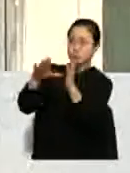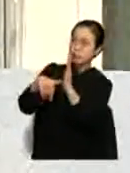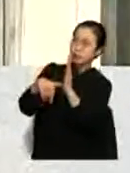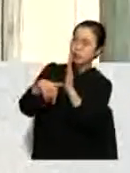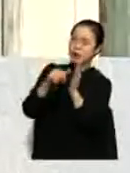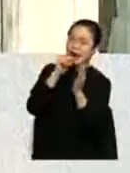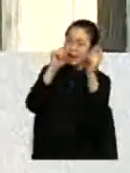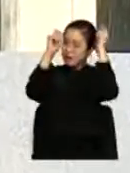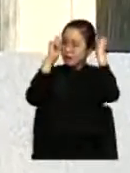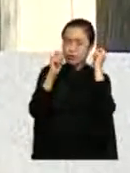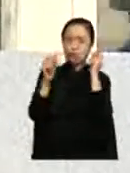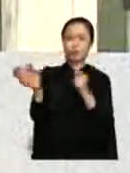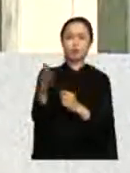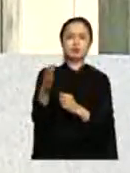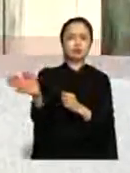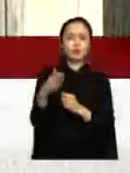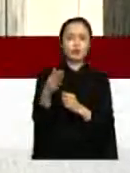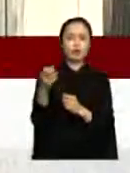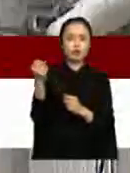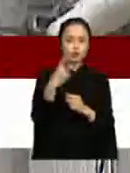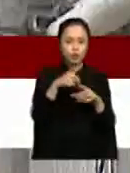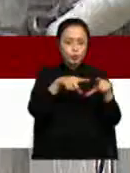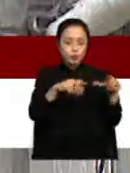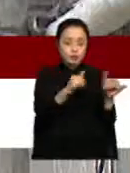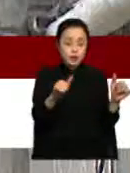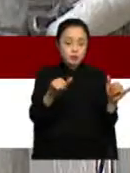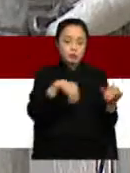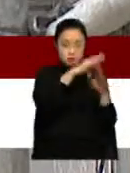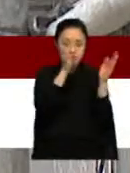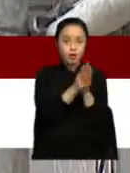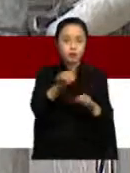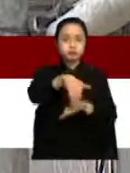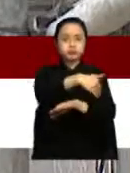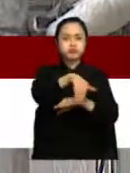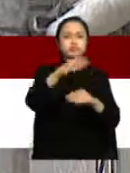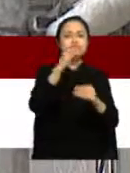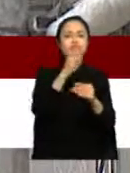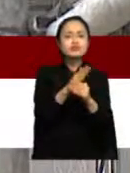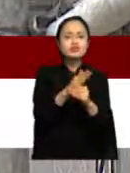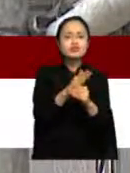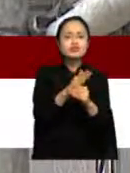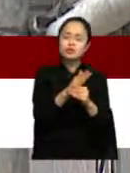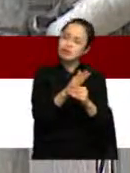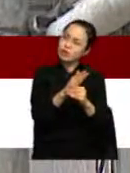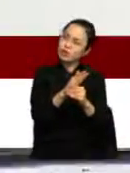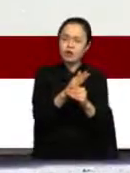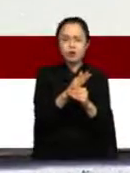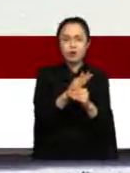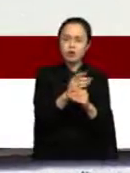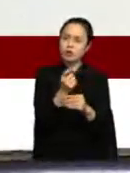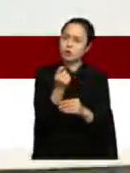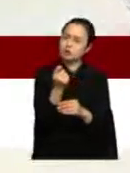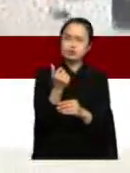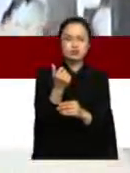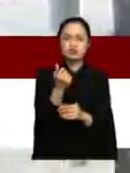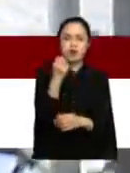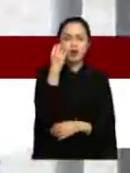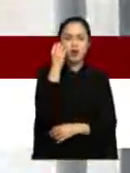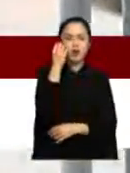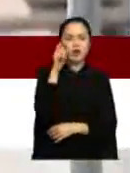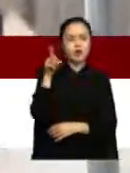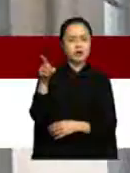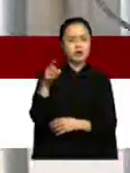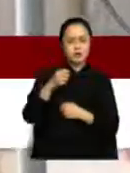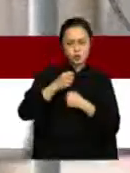가운데 버젓이 공사가 진행되고 있는 상황. 안전모를 쓰지 않고 공사에 임하는 작업자도 수두룩해 보다 철저한